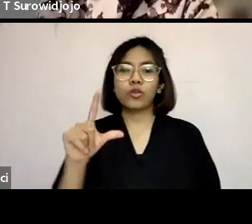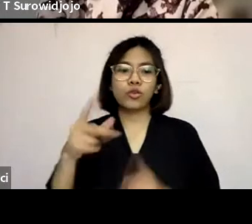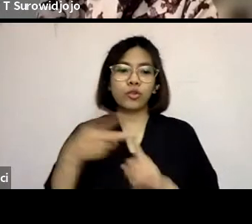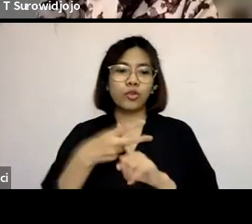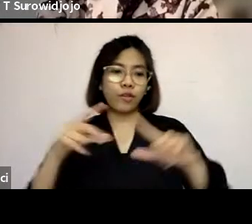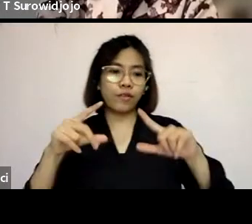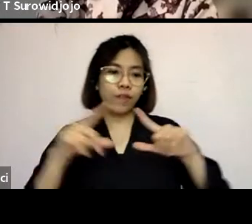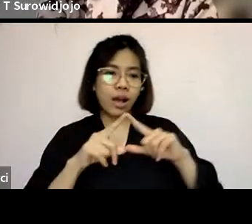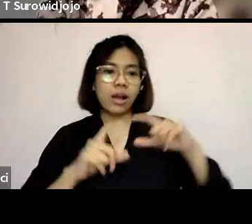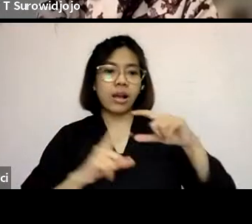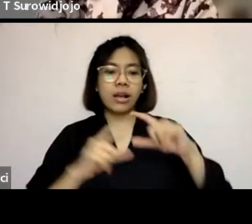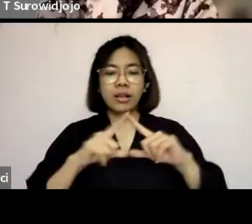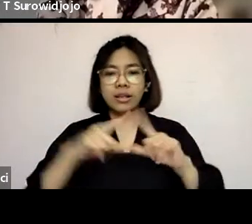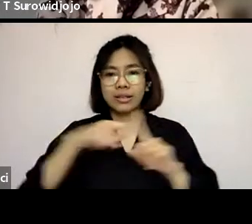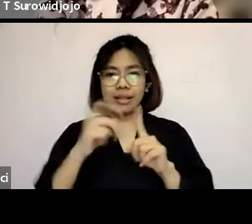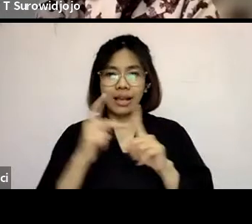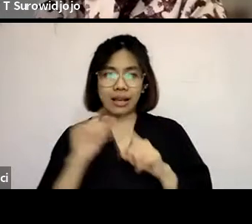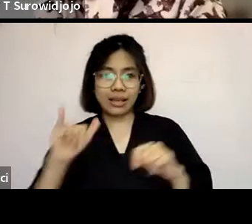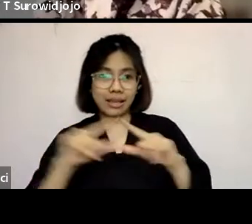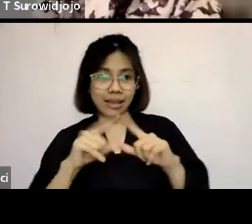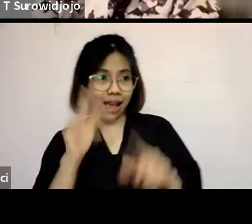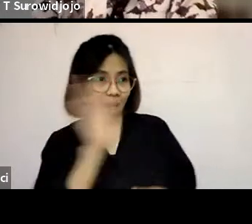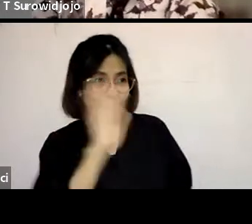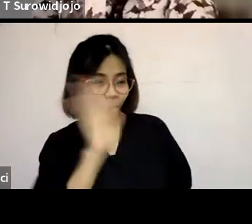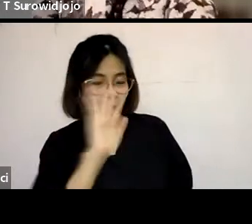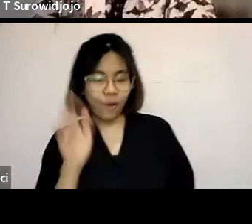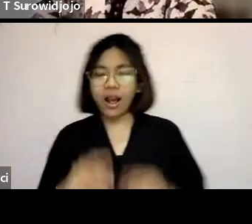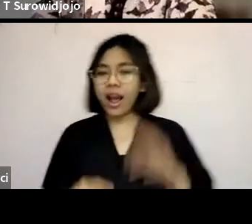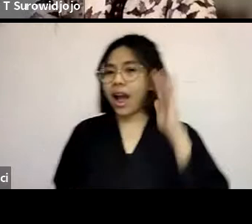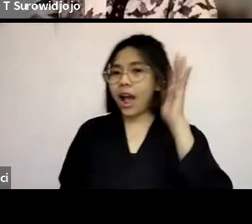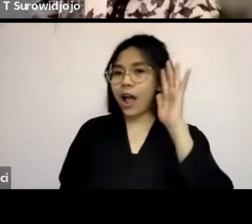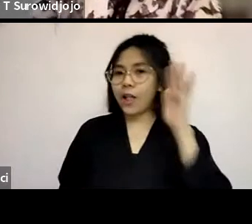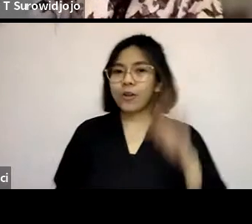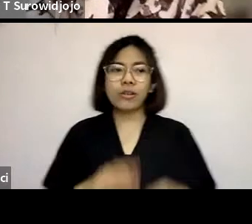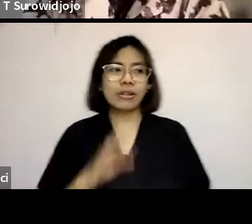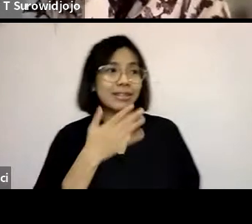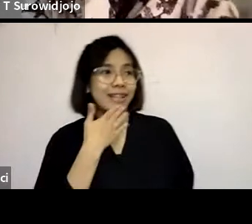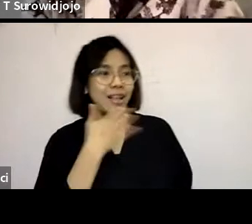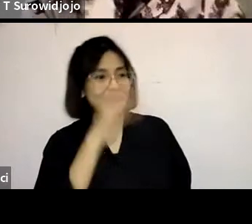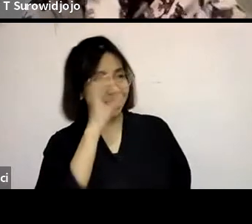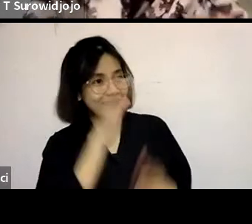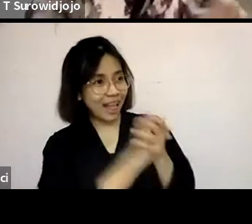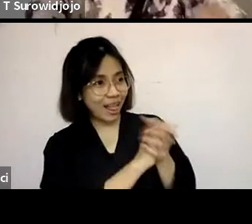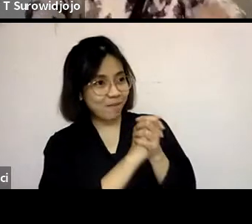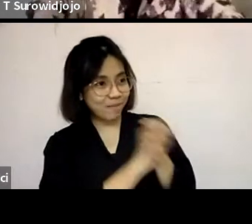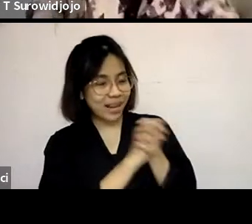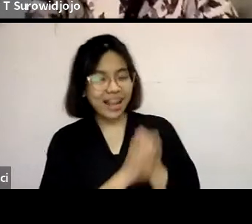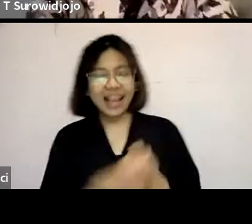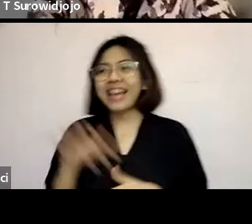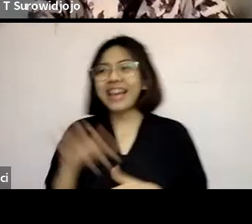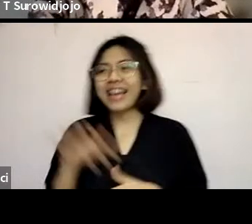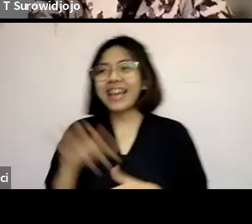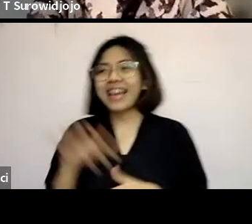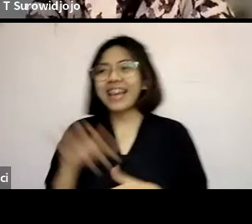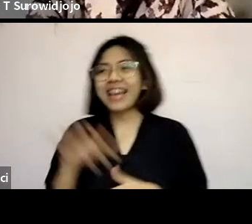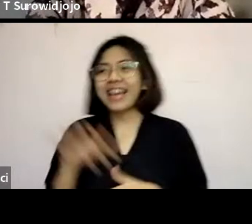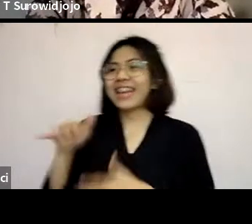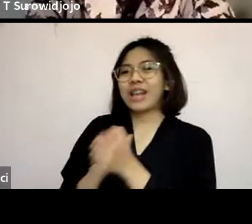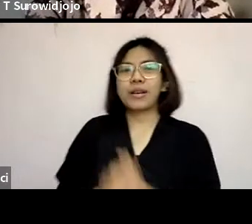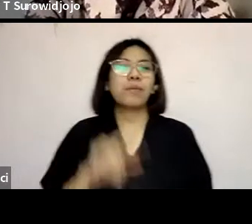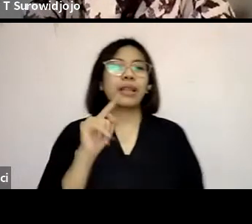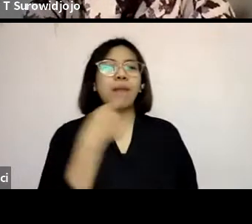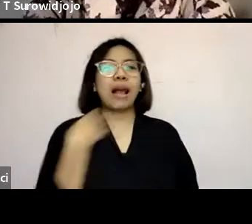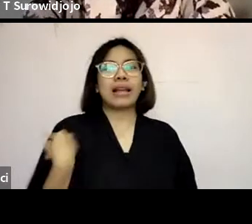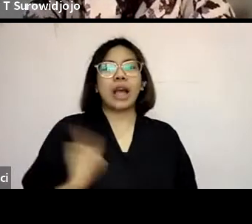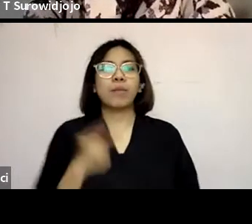siang Bu Zulfa sekaligus salam kenal kami untuk pertama kalinya mengunjungi bar Zulfa ke forum di PHK